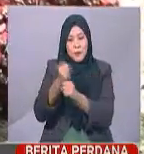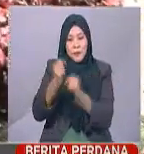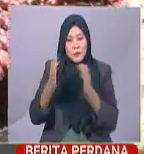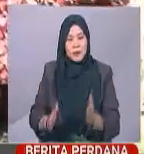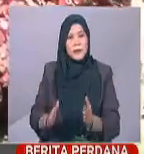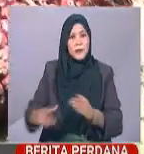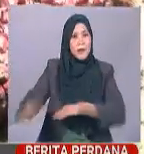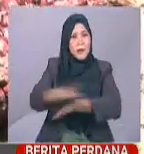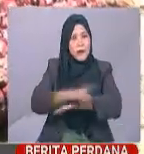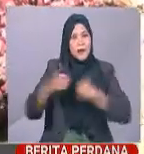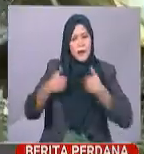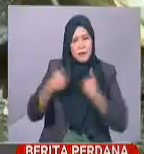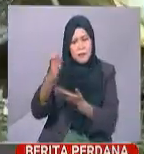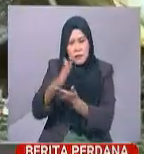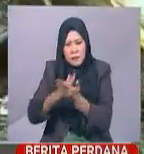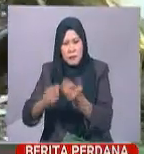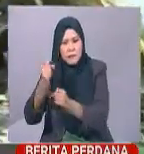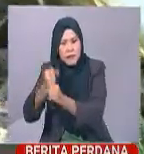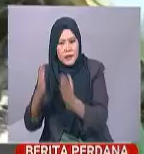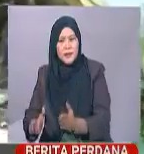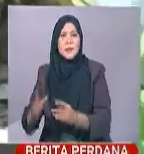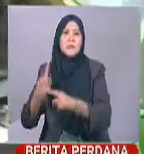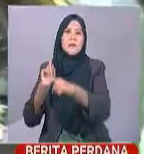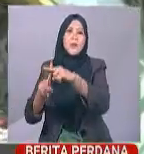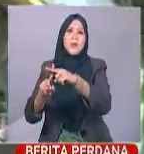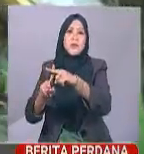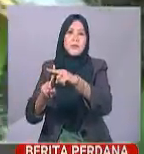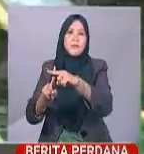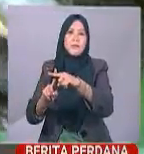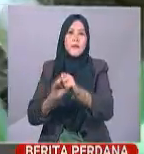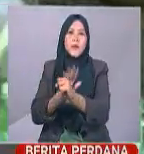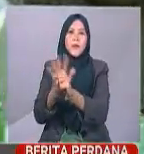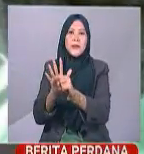ladang berikut yang terdapat pekerja yang didapati positif